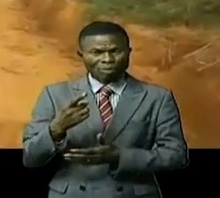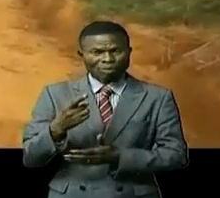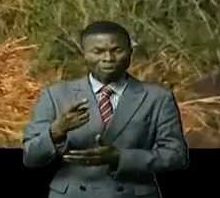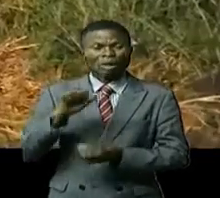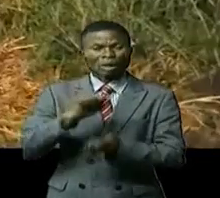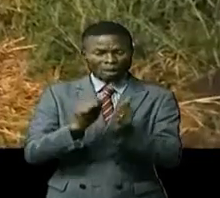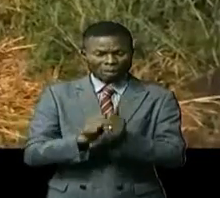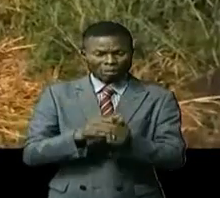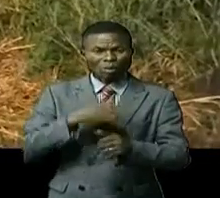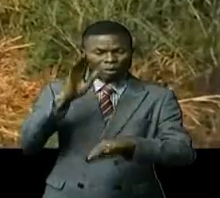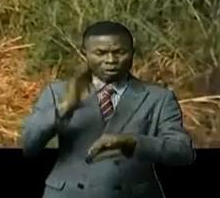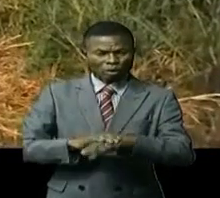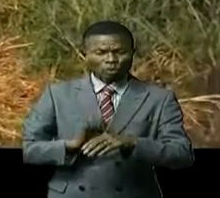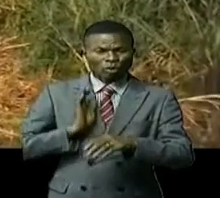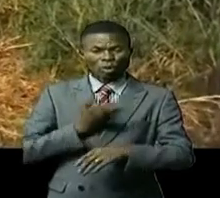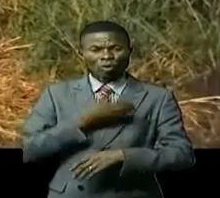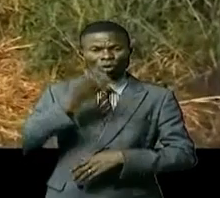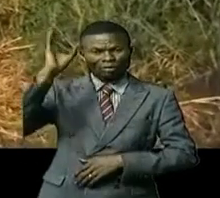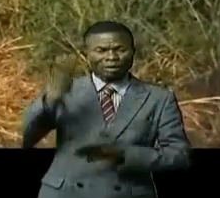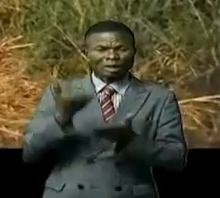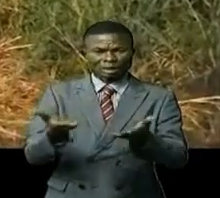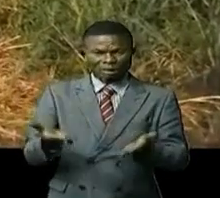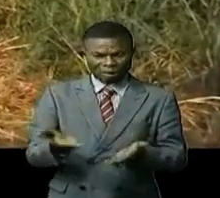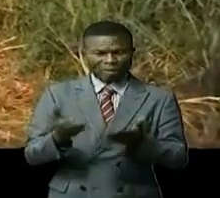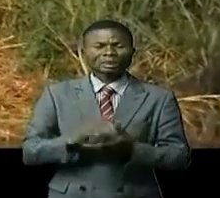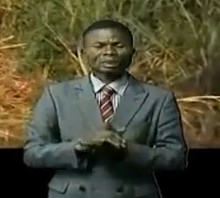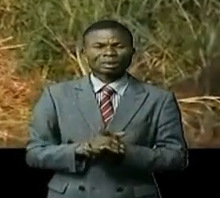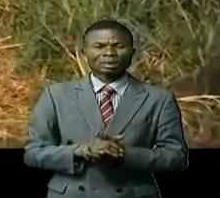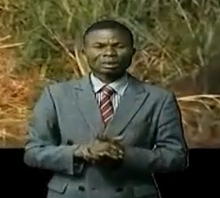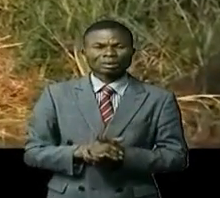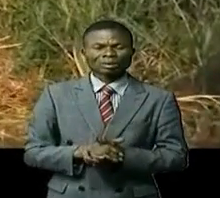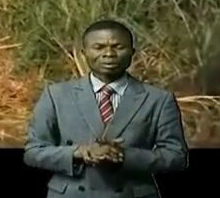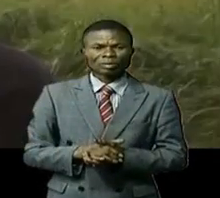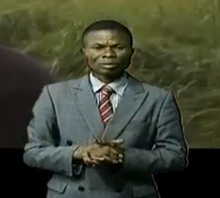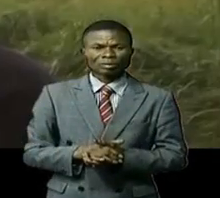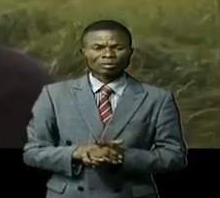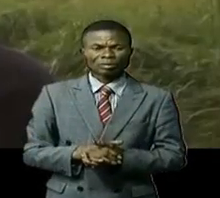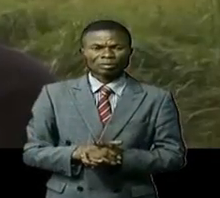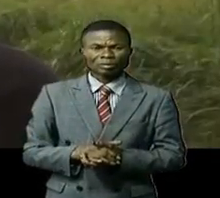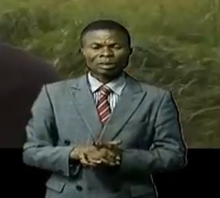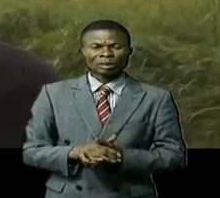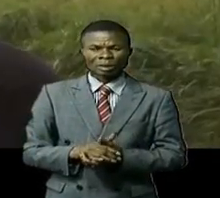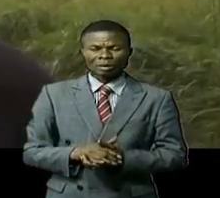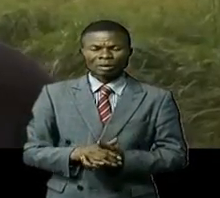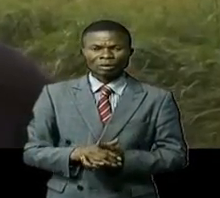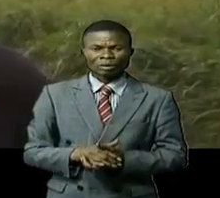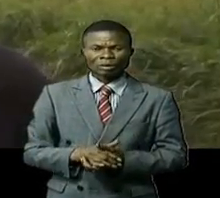passe dans notre village Kinzaï. J'ai la foyer là.